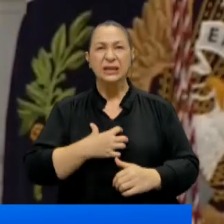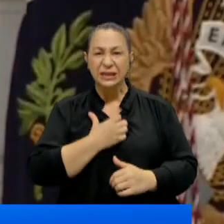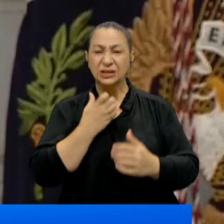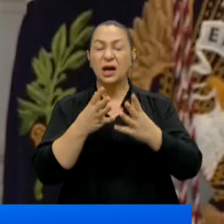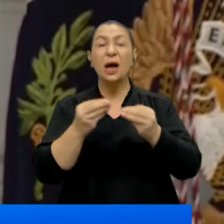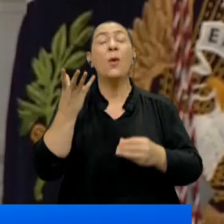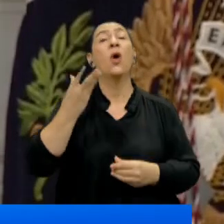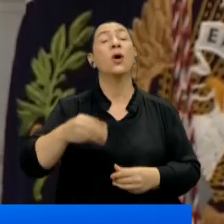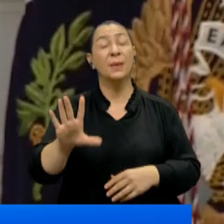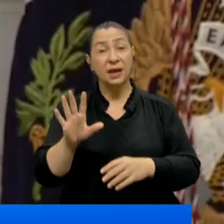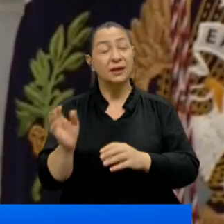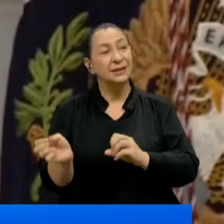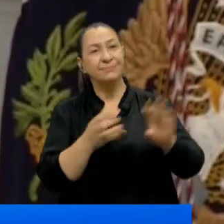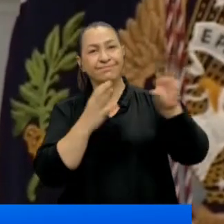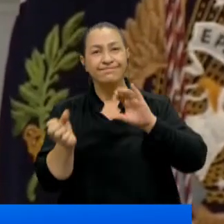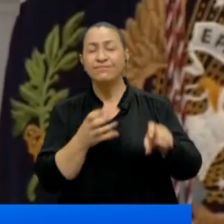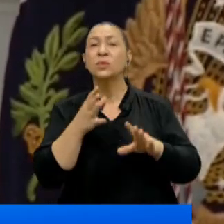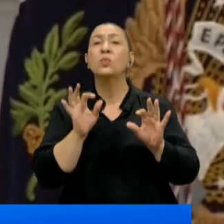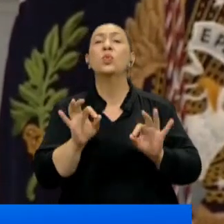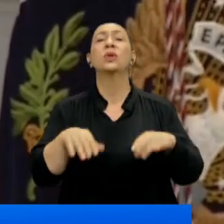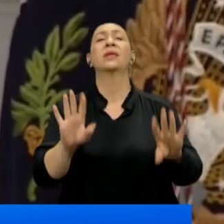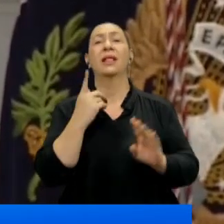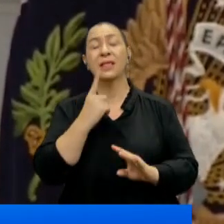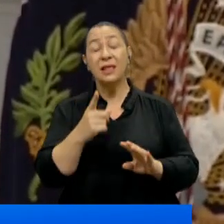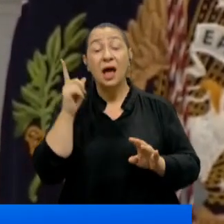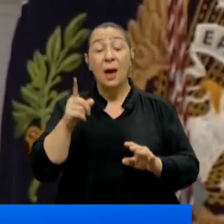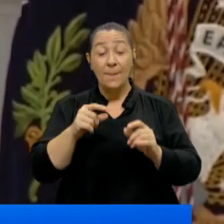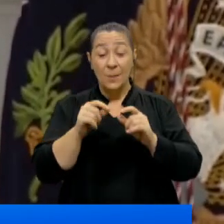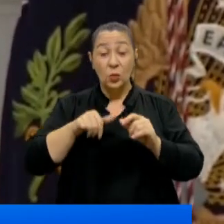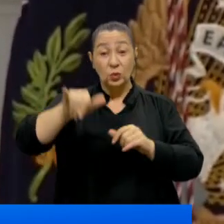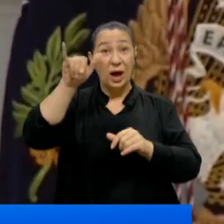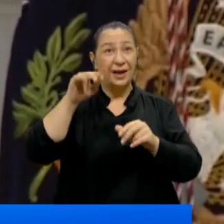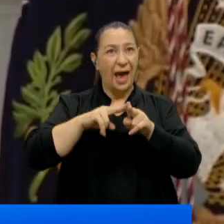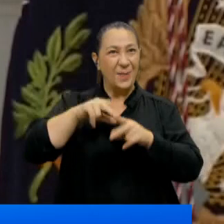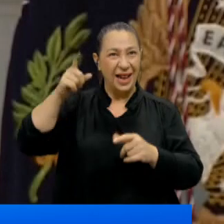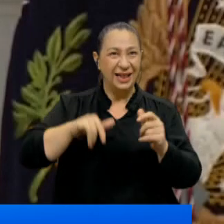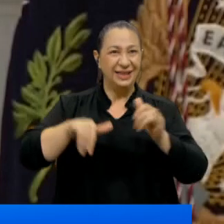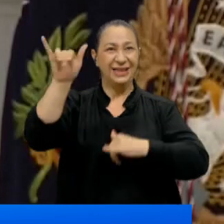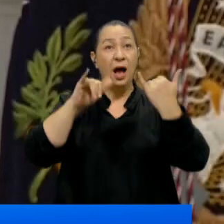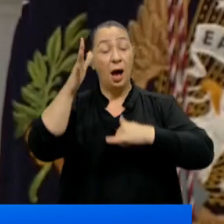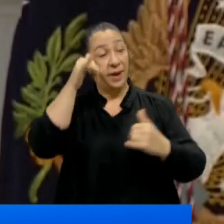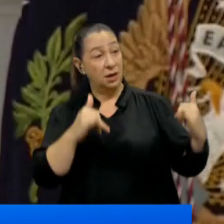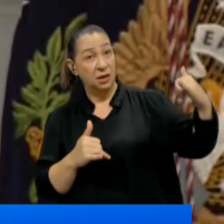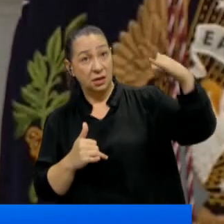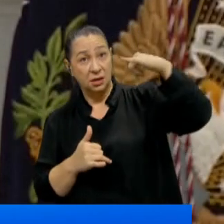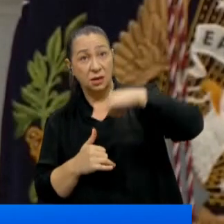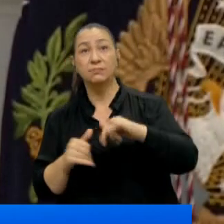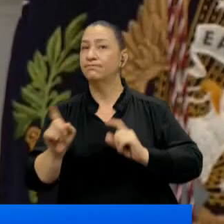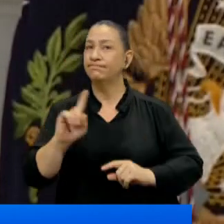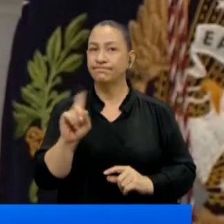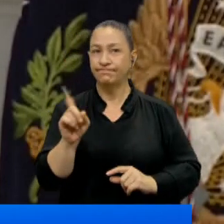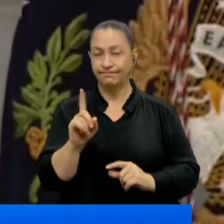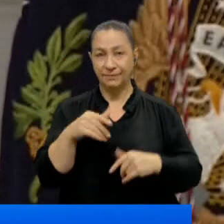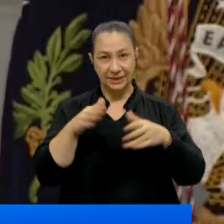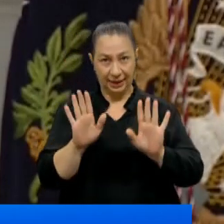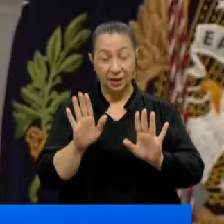kayıp yaşanmadan tahliye yolu mümkün değil dedi. Biden, Kabil'den kalkan uçakların doğrudan Amerika Birleşik Devletleri'ne iniş yapmayacağını